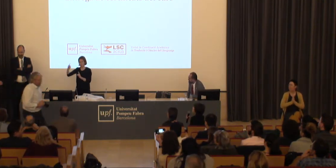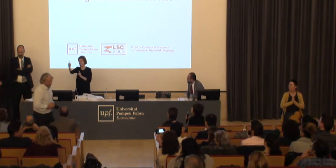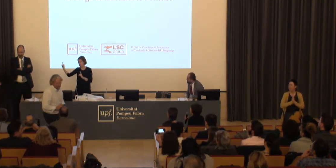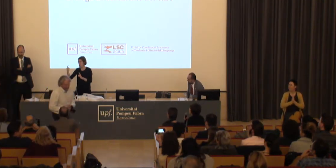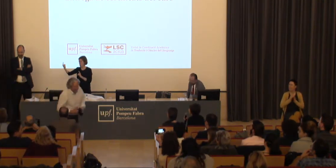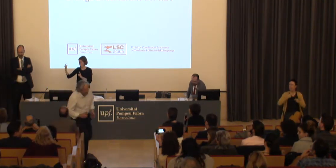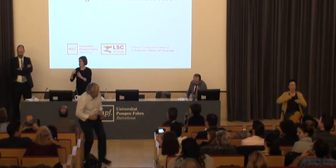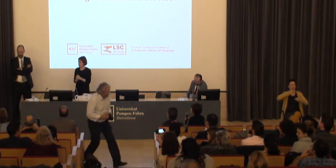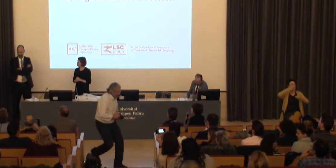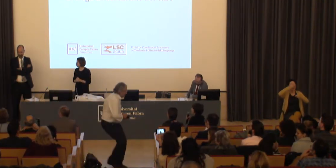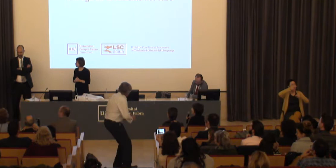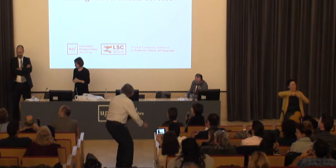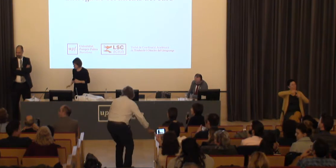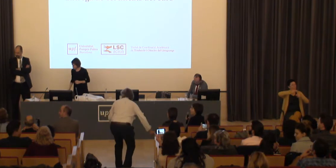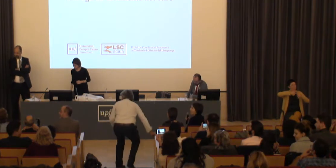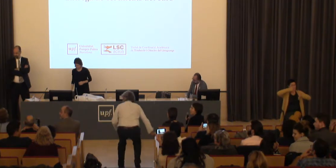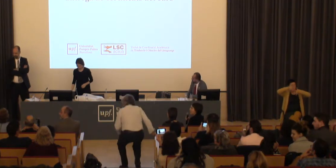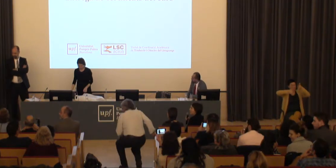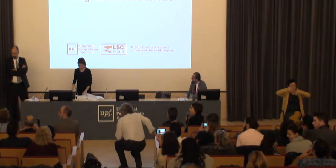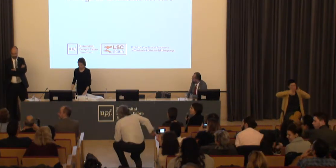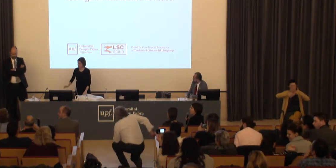aneu caminant